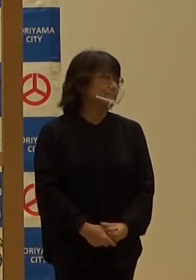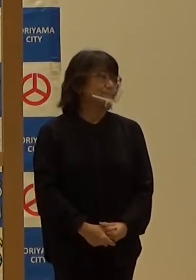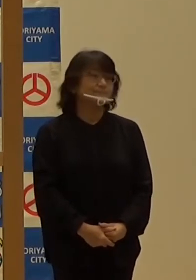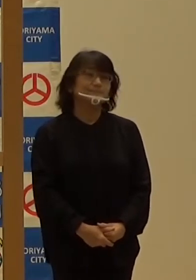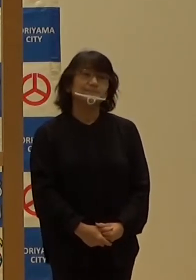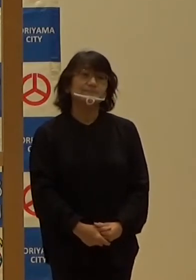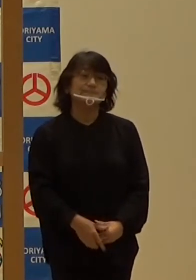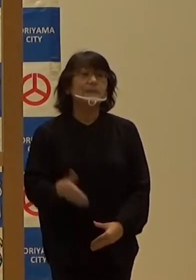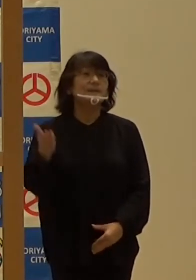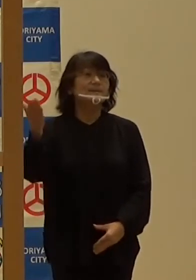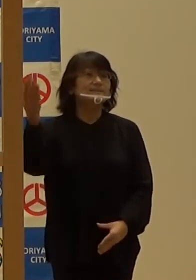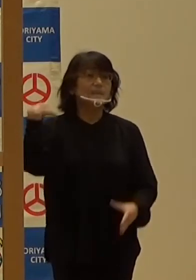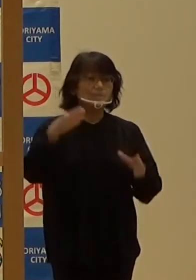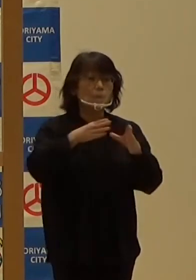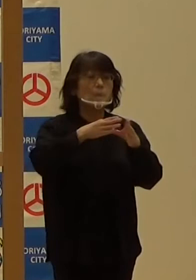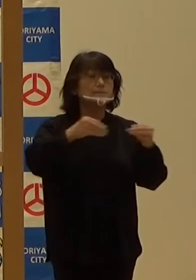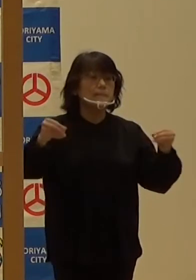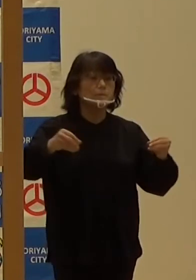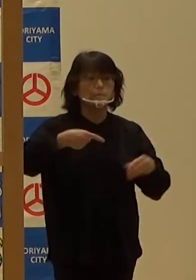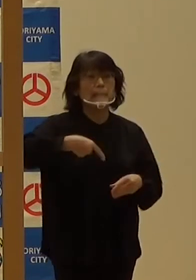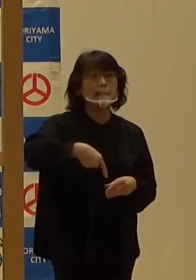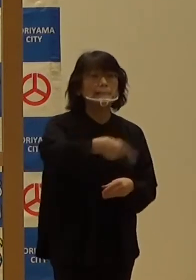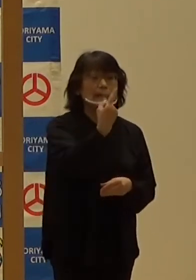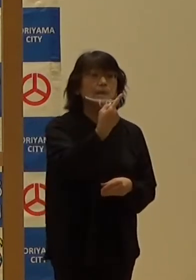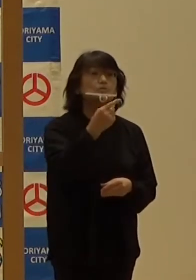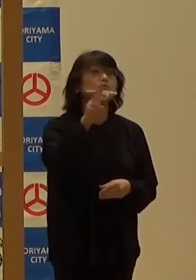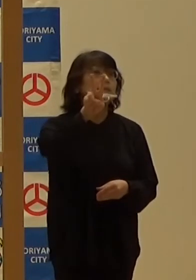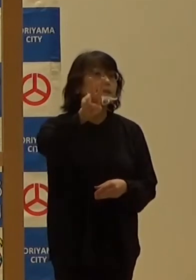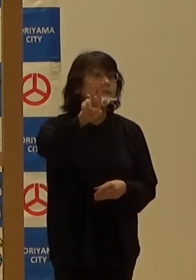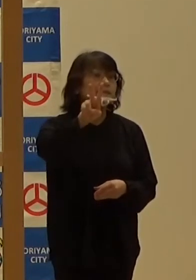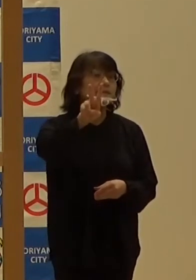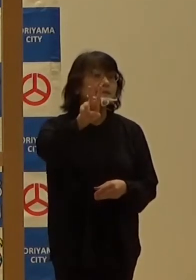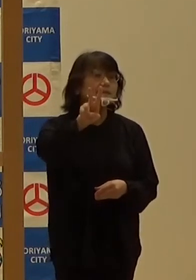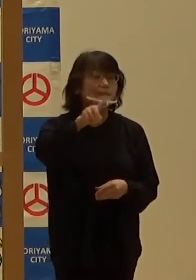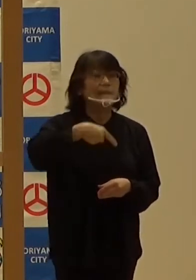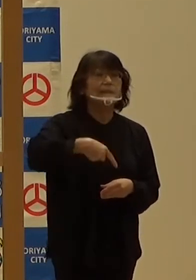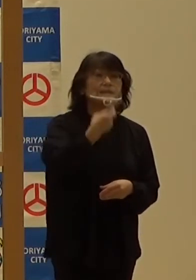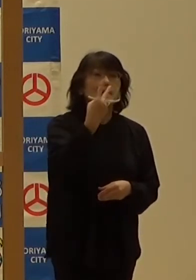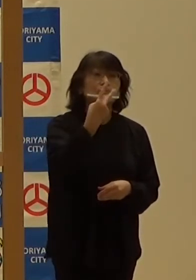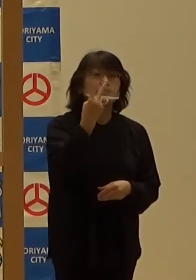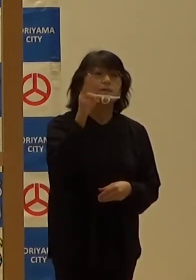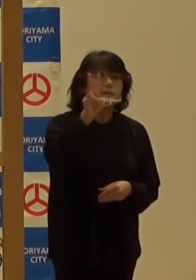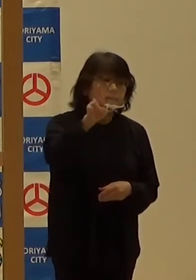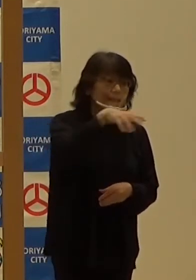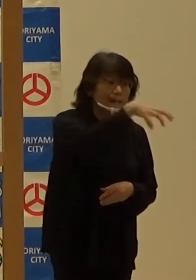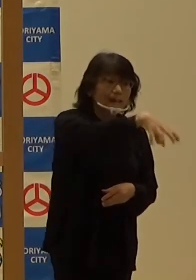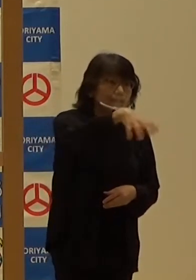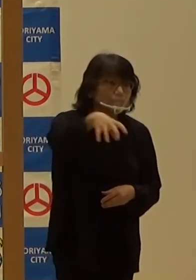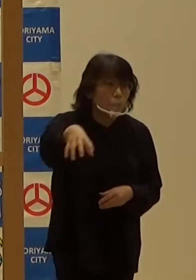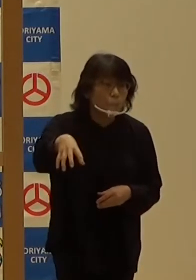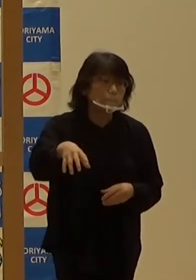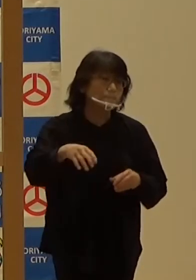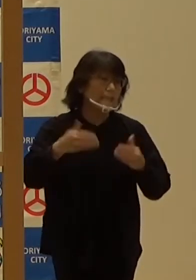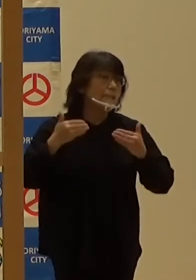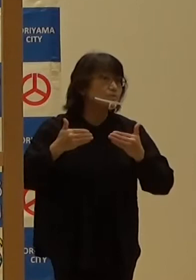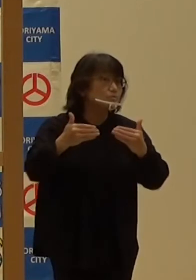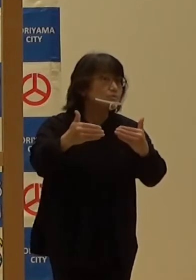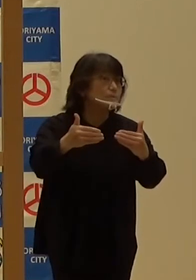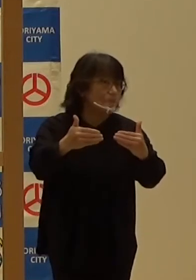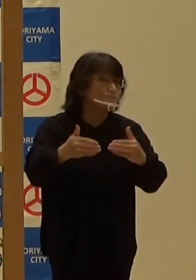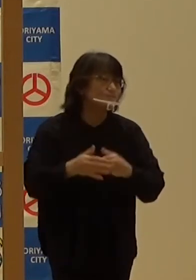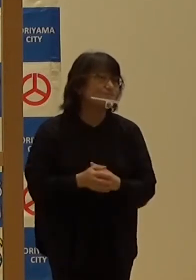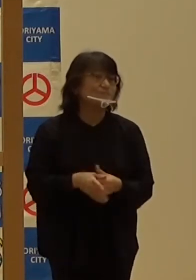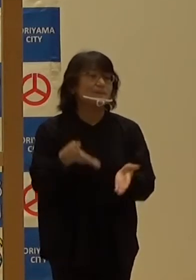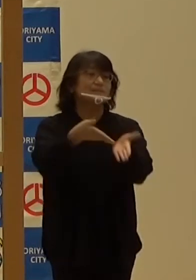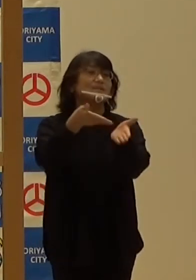先ほど全国でもうすでに102公演でですね、102箇所で行われているという、私定量的に